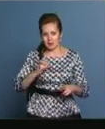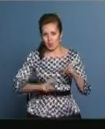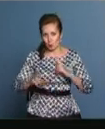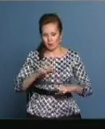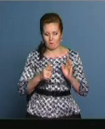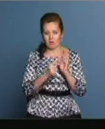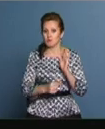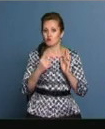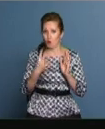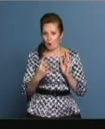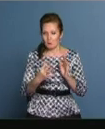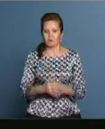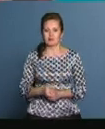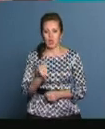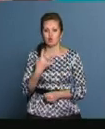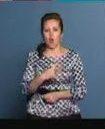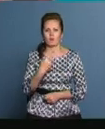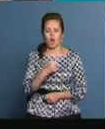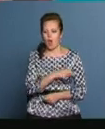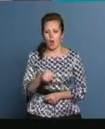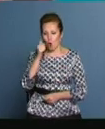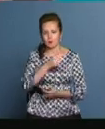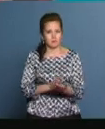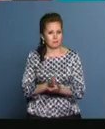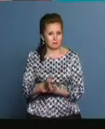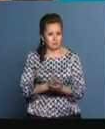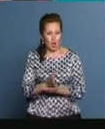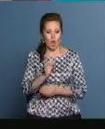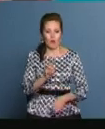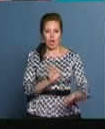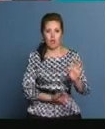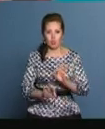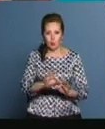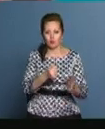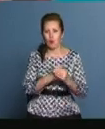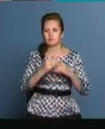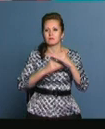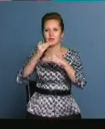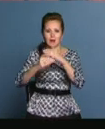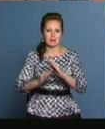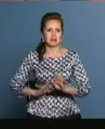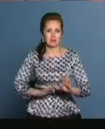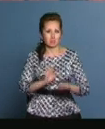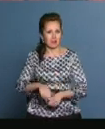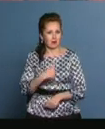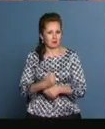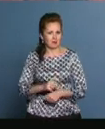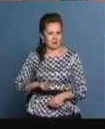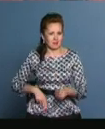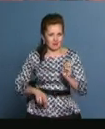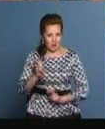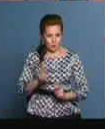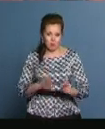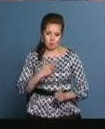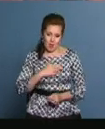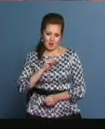За 42 года прошел все ступеньки карьерной лестницы. От конструктора до заместителя генерального директора завода. Моя работа приносит